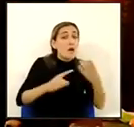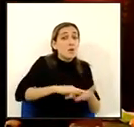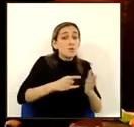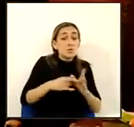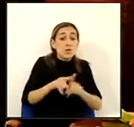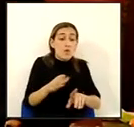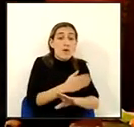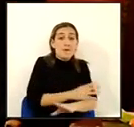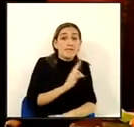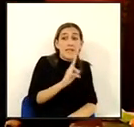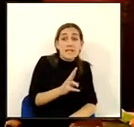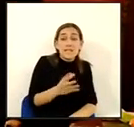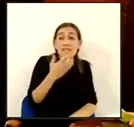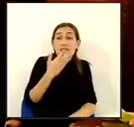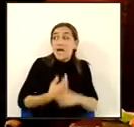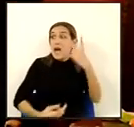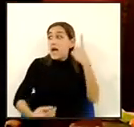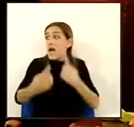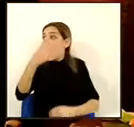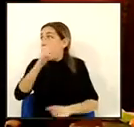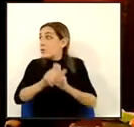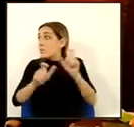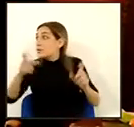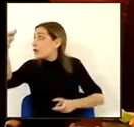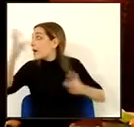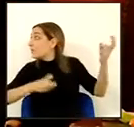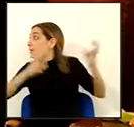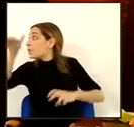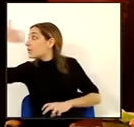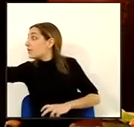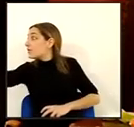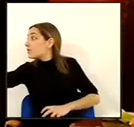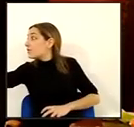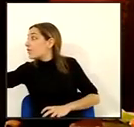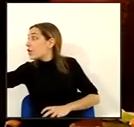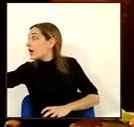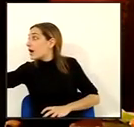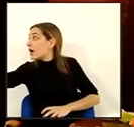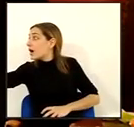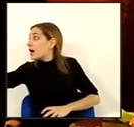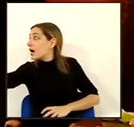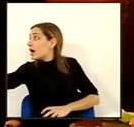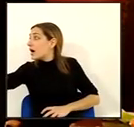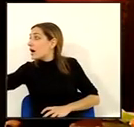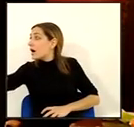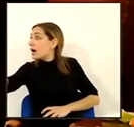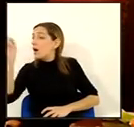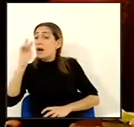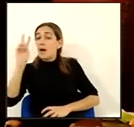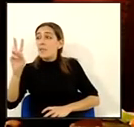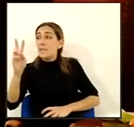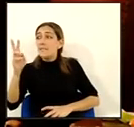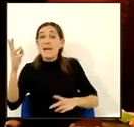aquí, si alguna de les persones que aquestes que han vingut de fora veuen que tenen molts problemes per aconseguir els llocs de